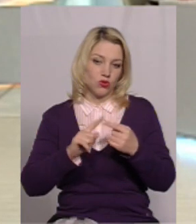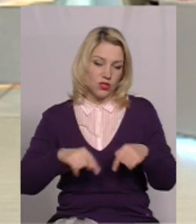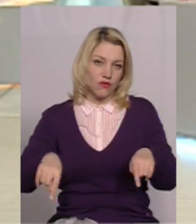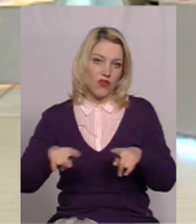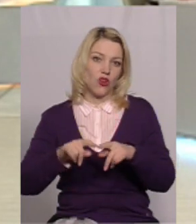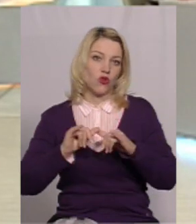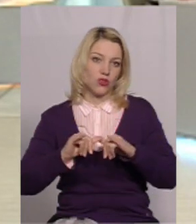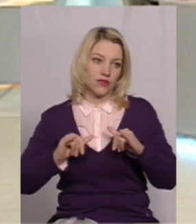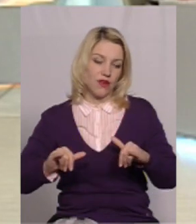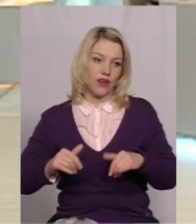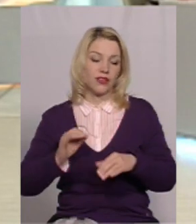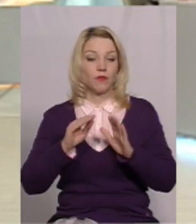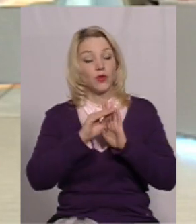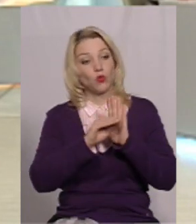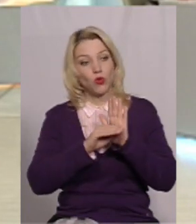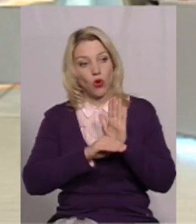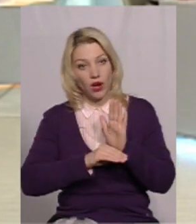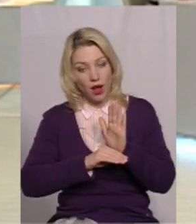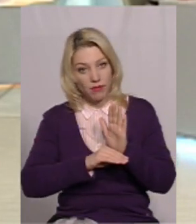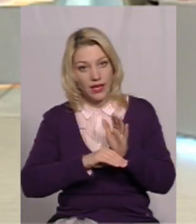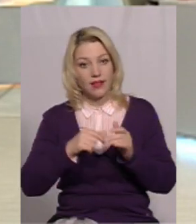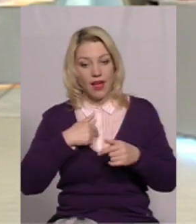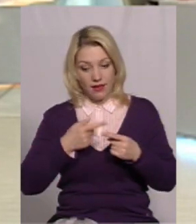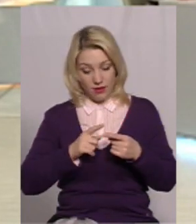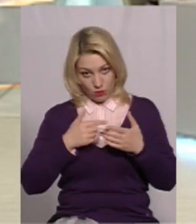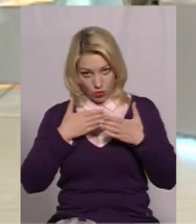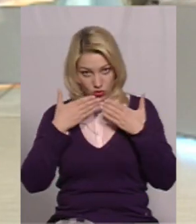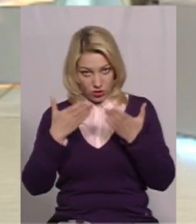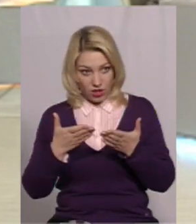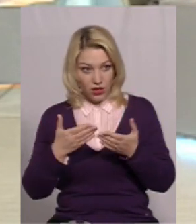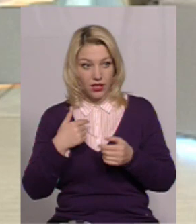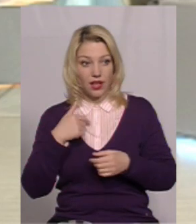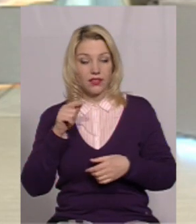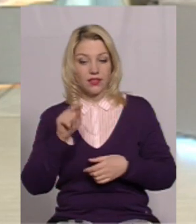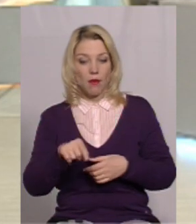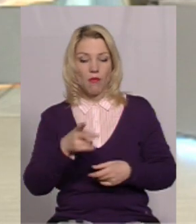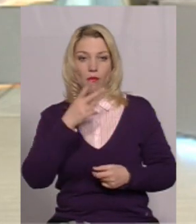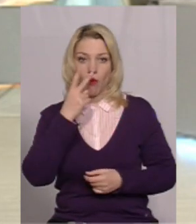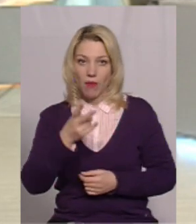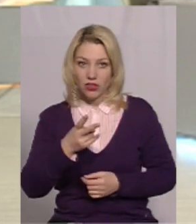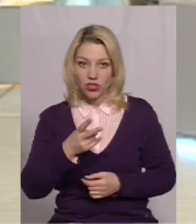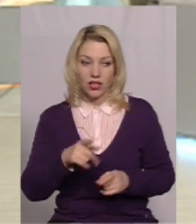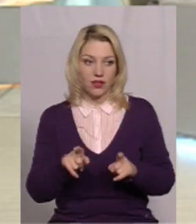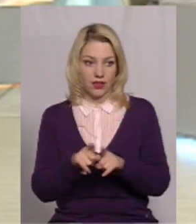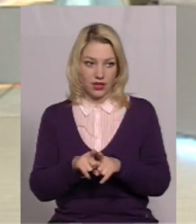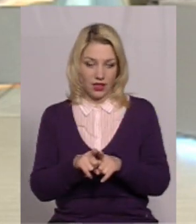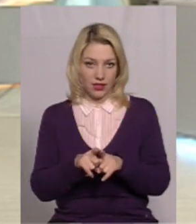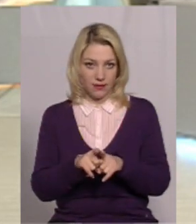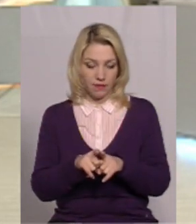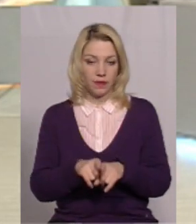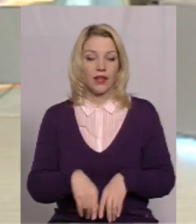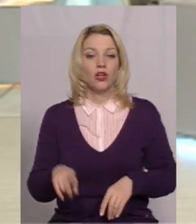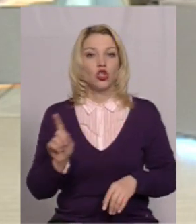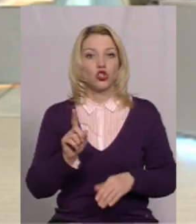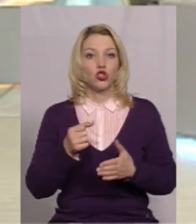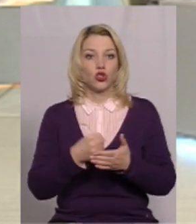Так, ну, у програмі, я її прочитала, я там побачила такі дані,